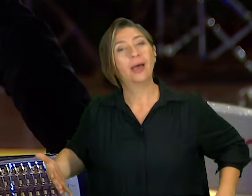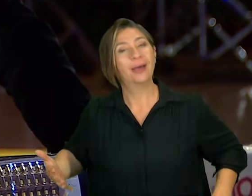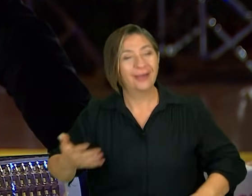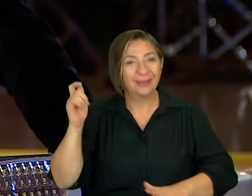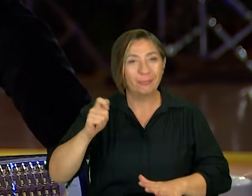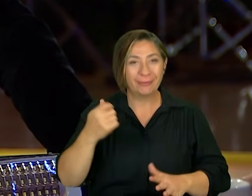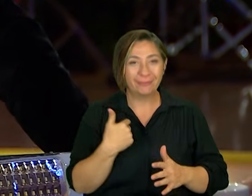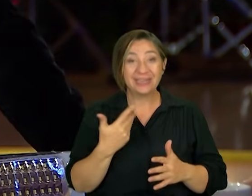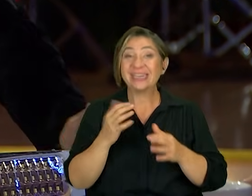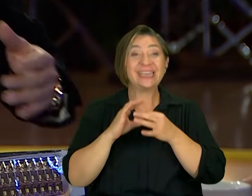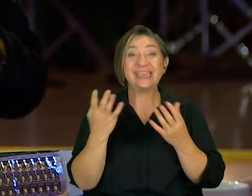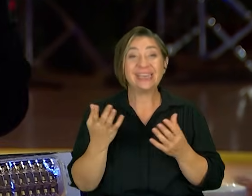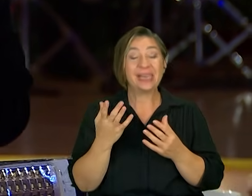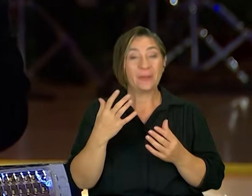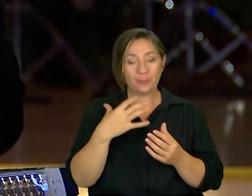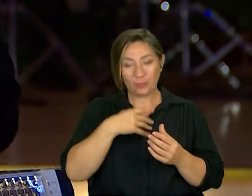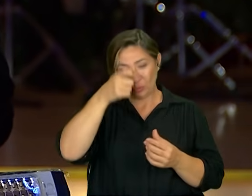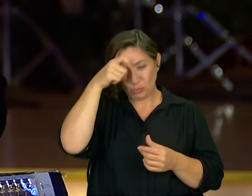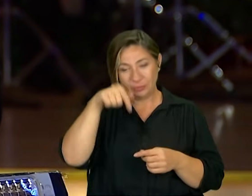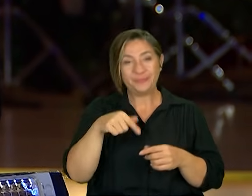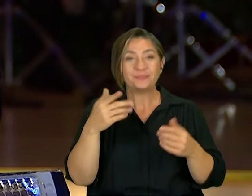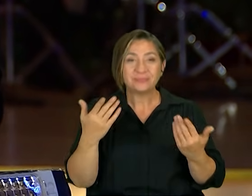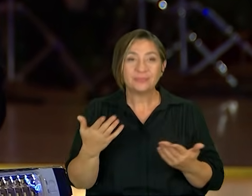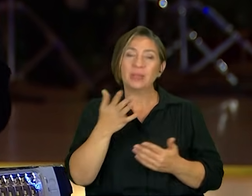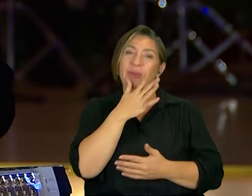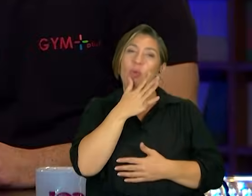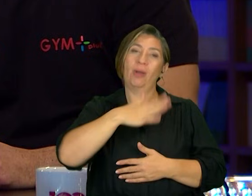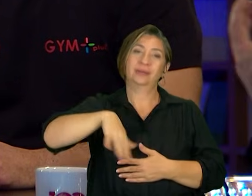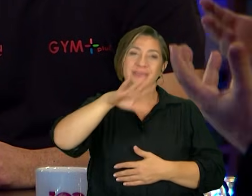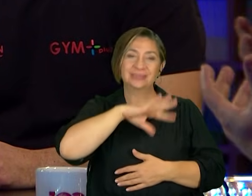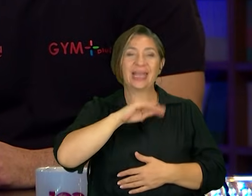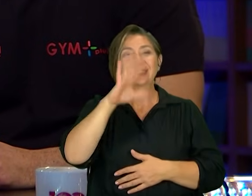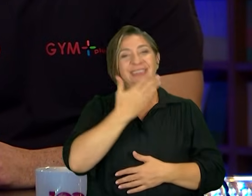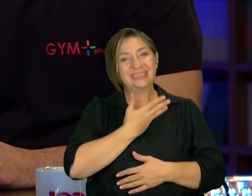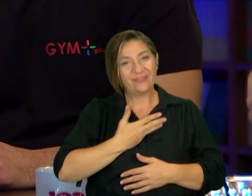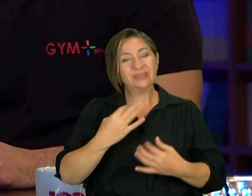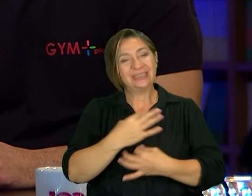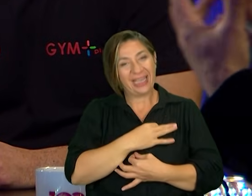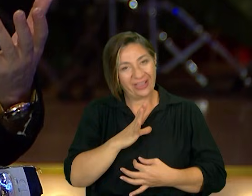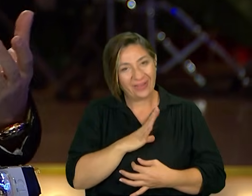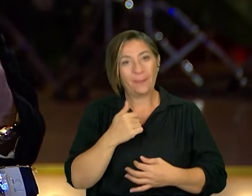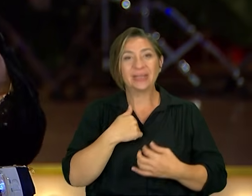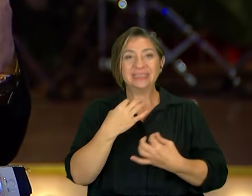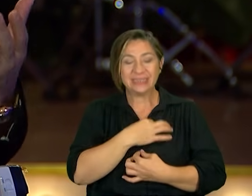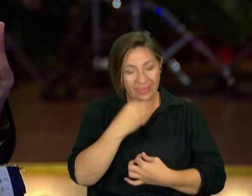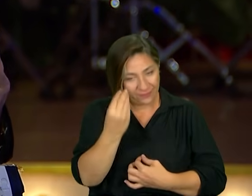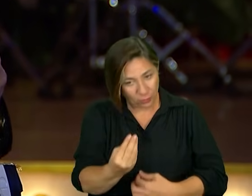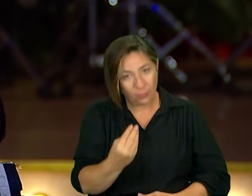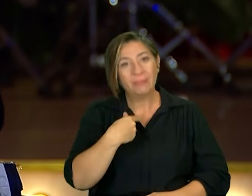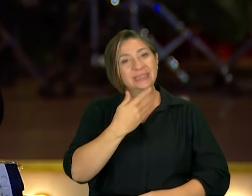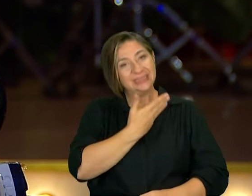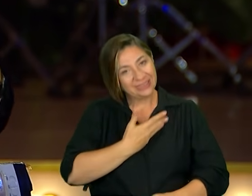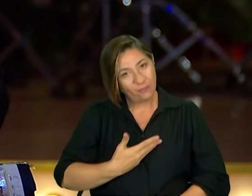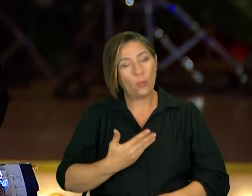herkese. Yani çünkü kendi memleketimde zaten tanınıyorum. Zaten seviliyor, sayılıyorum. Ben de saygı gösteriyorum. Ben de